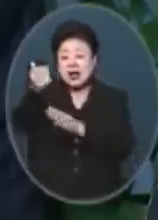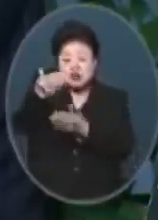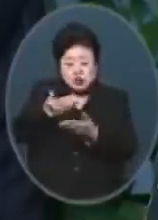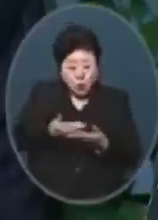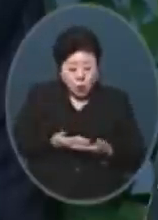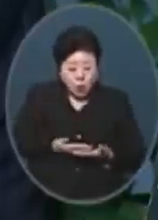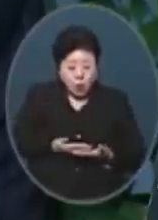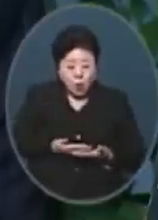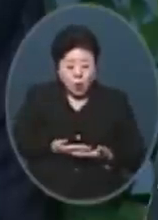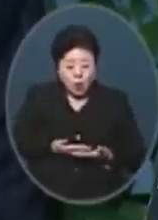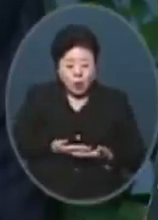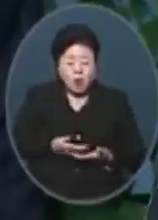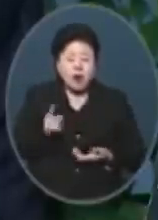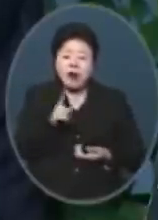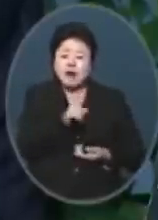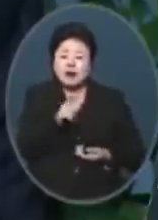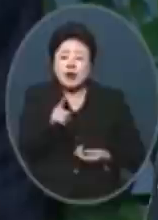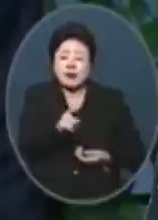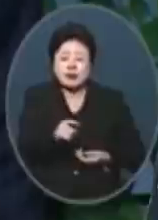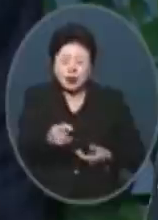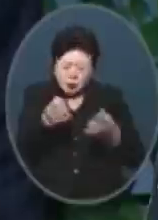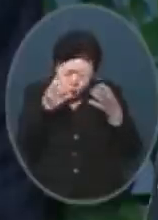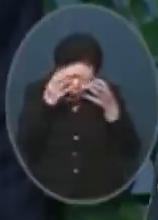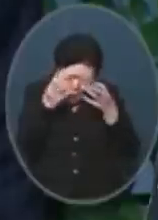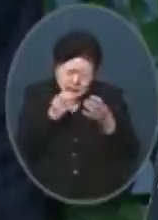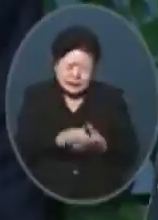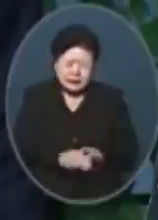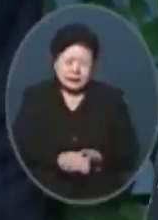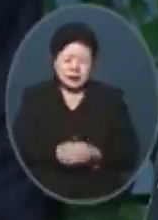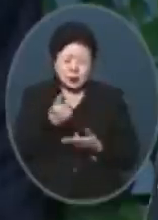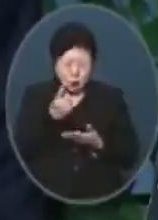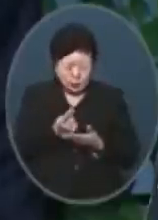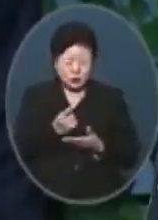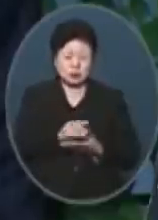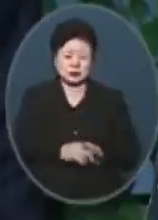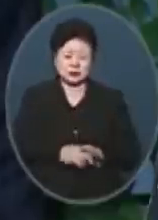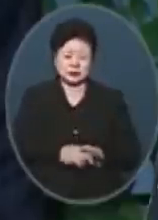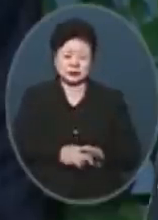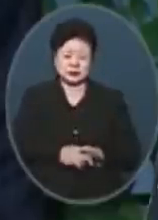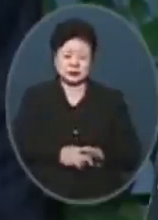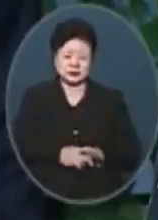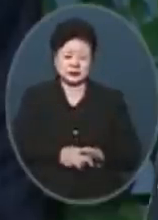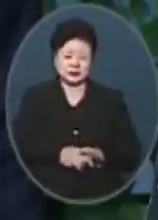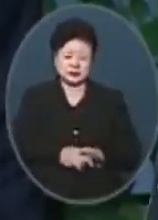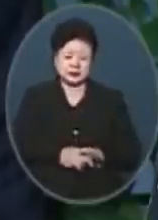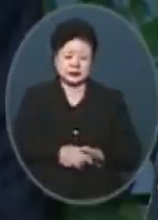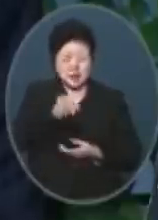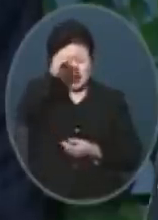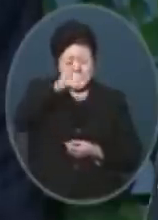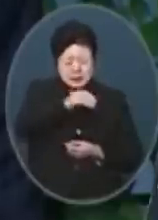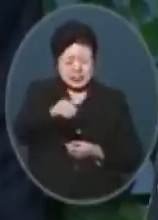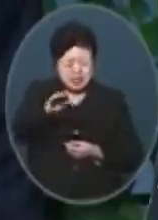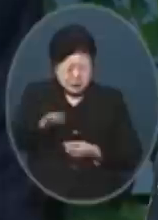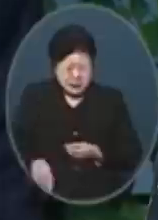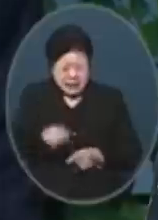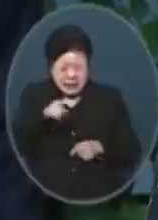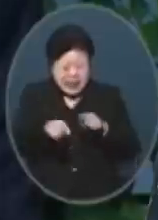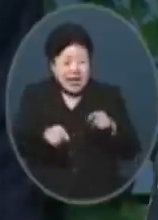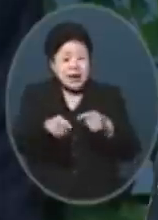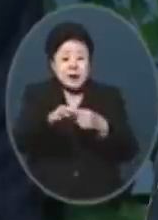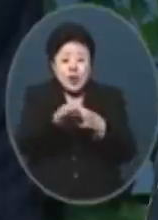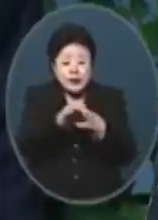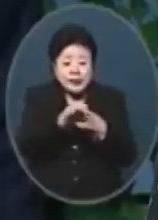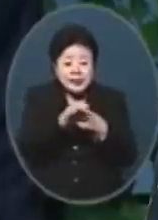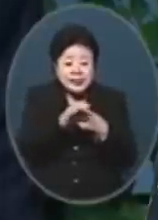어떠한 고난이 다가와도 십자가 밑에 내가 나가면